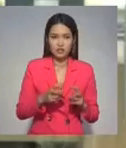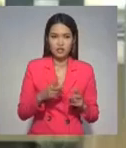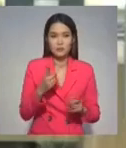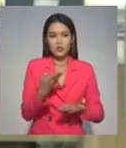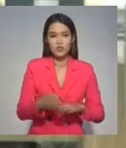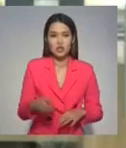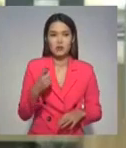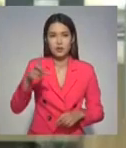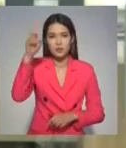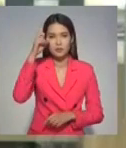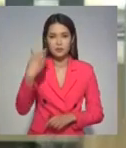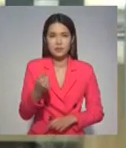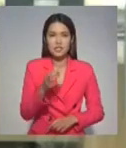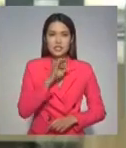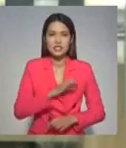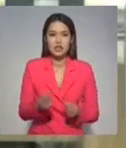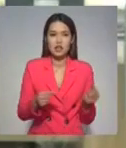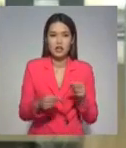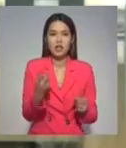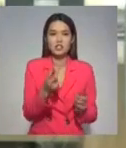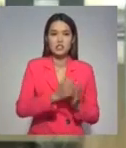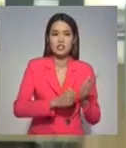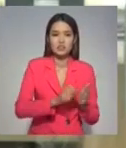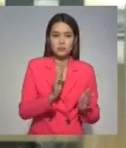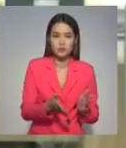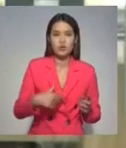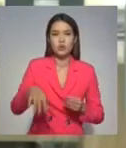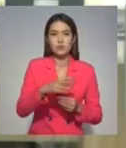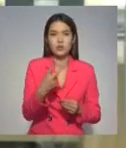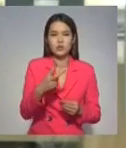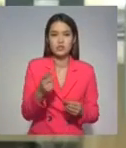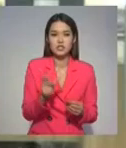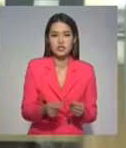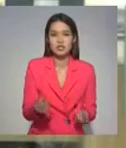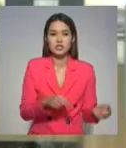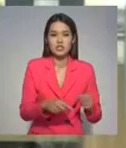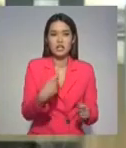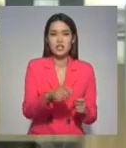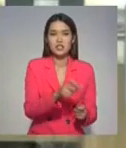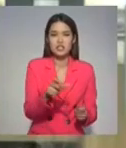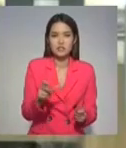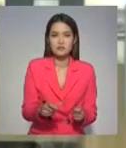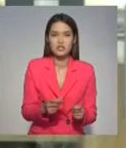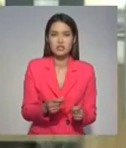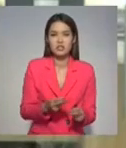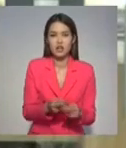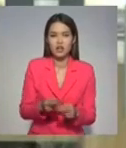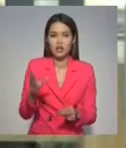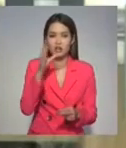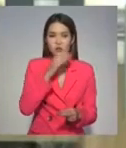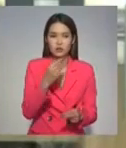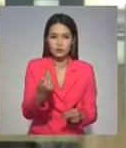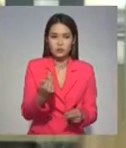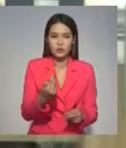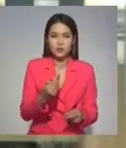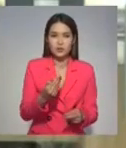жағынан бір мемлекеттік орган керек деп айтып жатса, екінші жағынан керек жоқ деп жатса, бұл кісі біздің кәсіпкерлер, жаңағы инвестиция келіп жатқан кәсіпкерлер шетелден келіп жатқан, бұларға бір